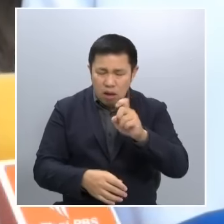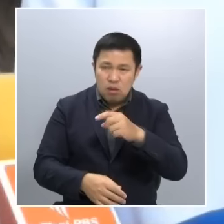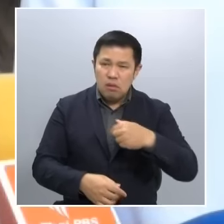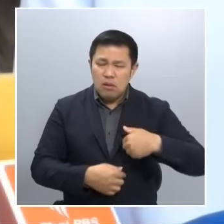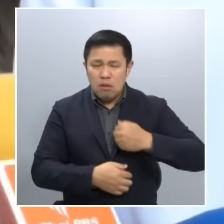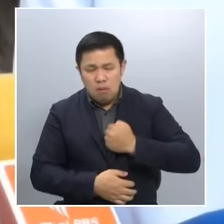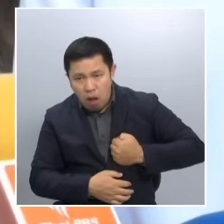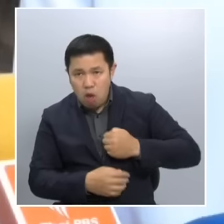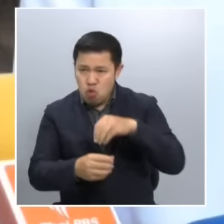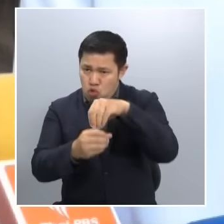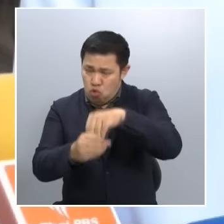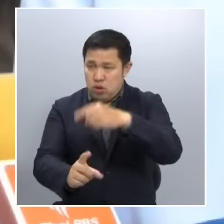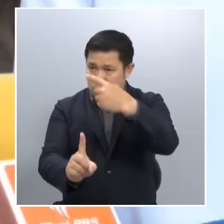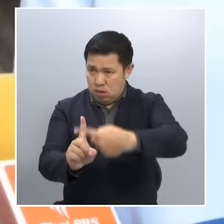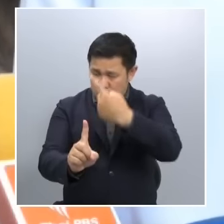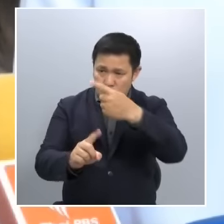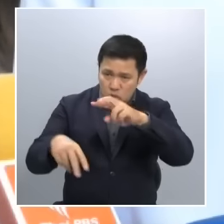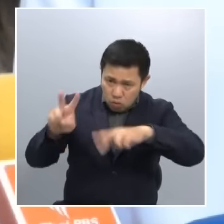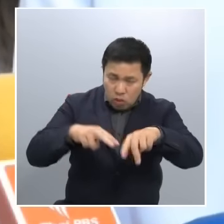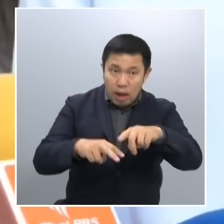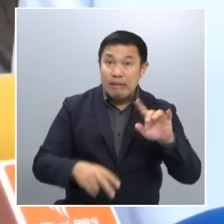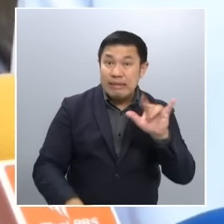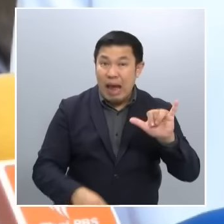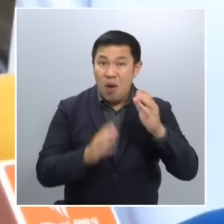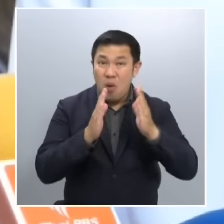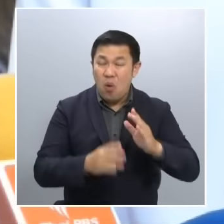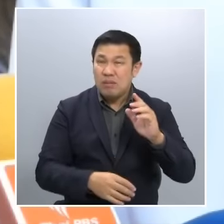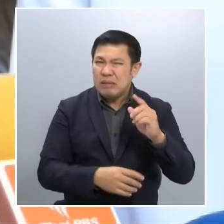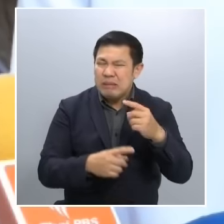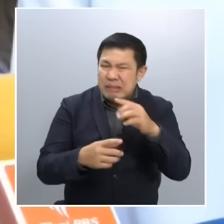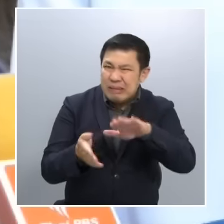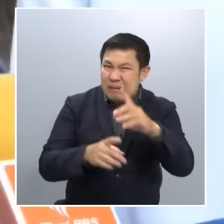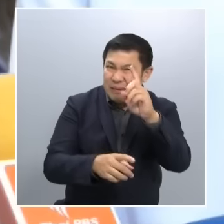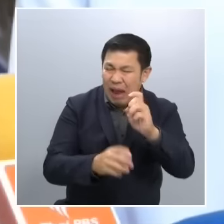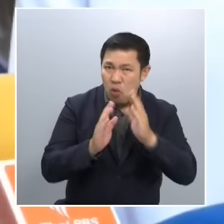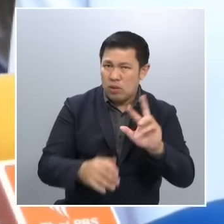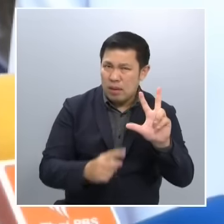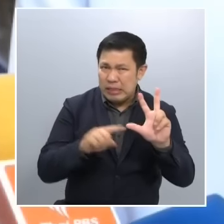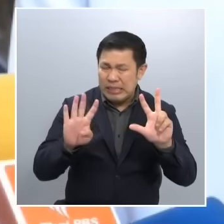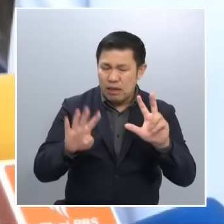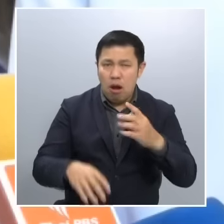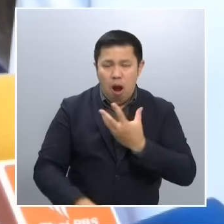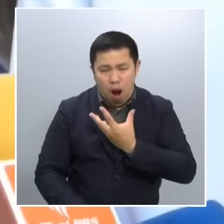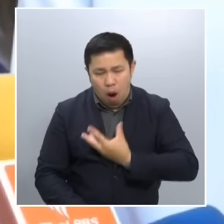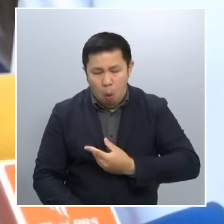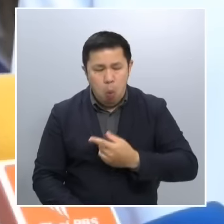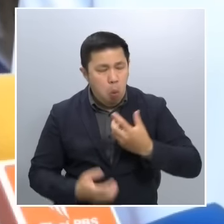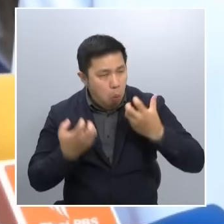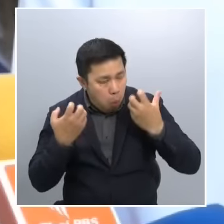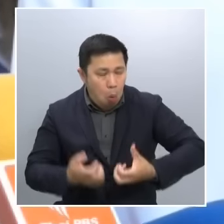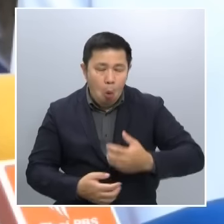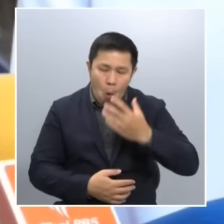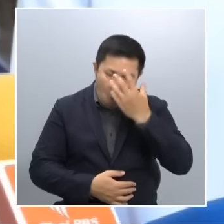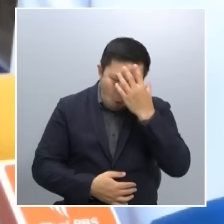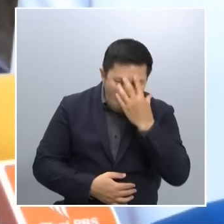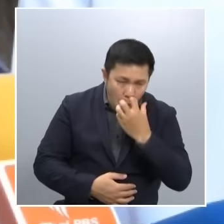น้อย1เดือนเบื้องต้นพบว่ามีญาติของผู้เสียชีวิต 3-4 คนที่อยู่ในภาวะเศร้าเสียใจอย่างหนักส่วนกรณีเยาว